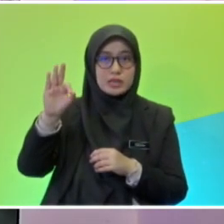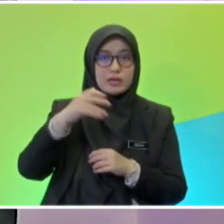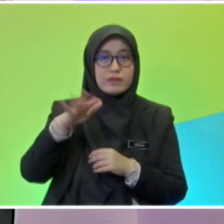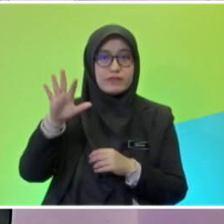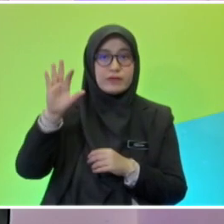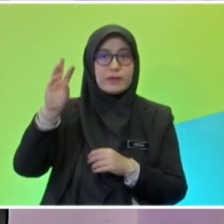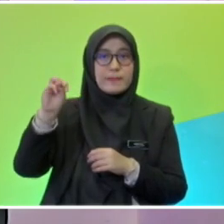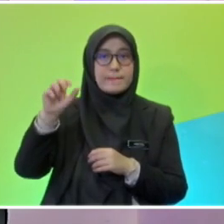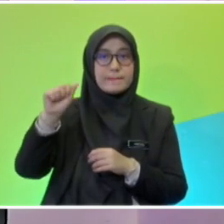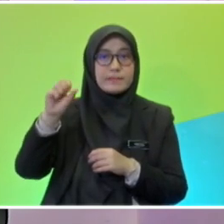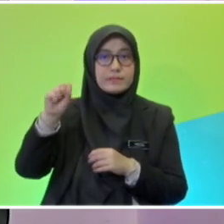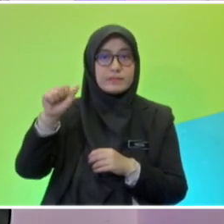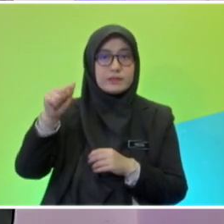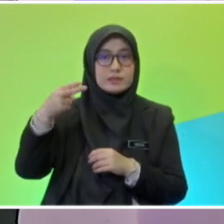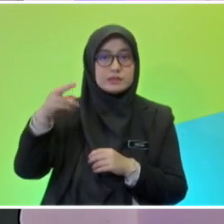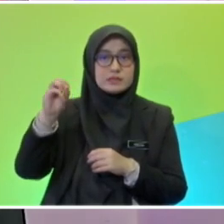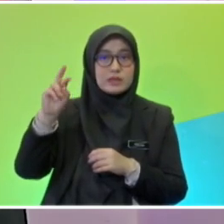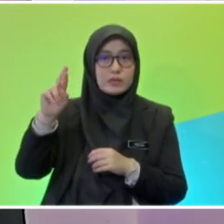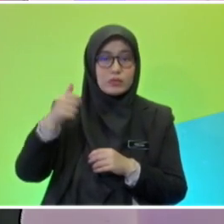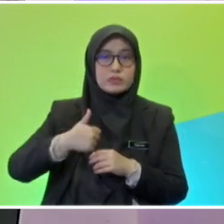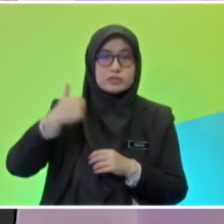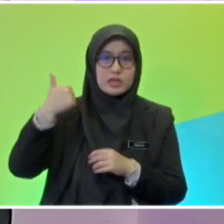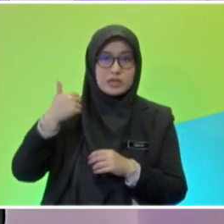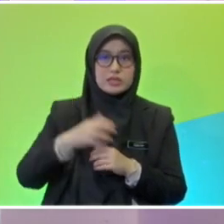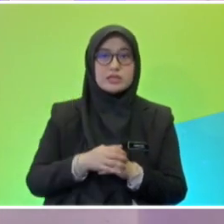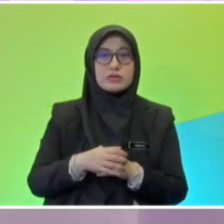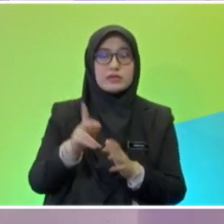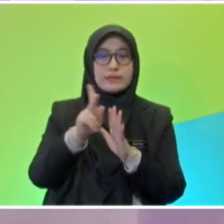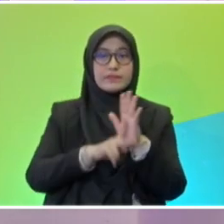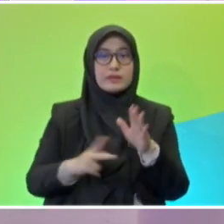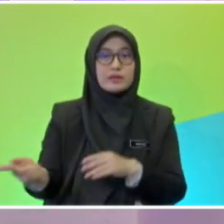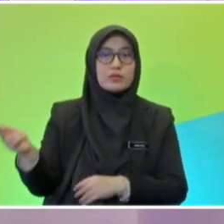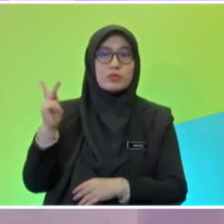jalankan oleh mereka pada ketika itu kekuatan seterusnya